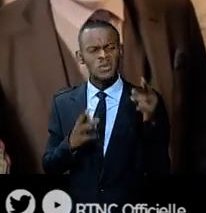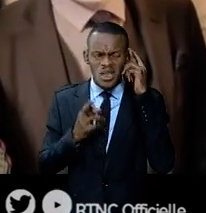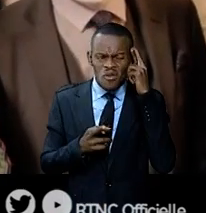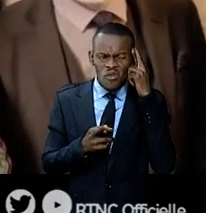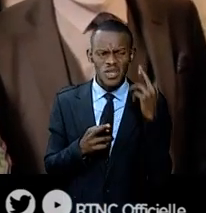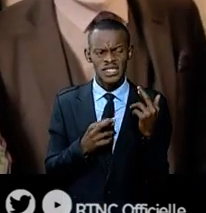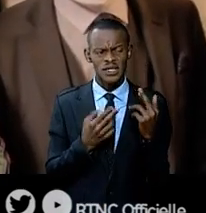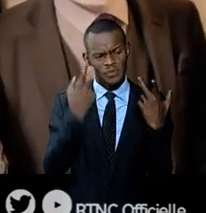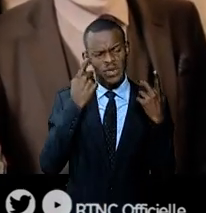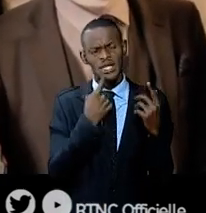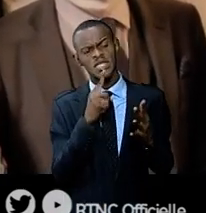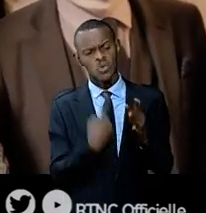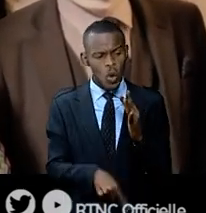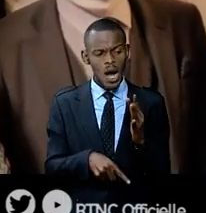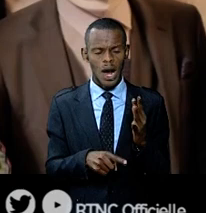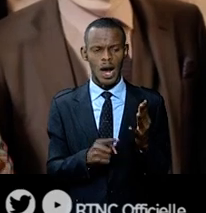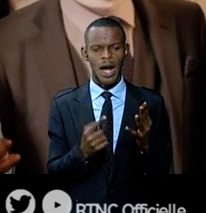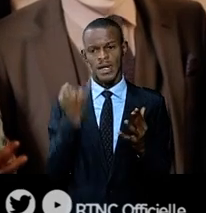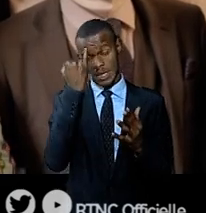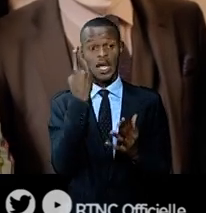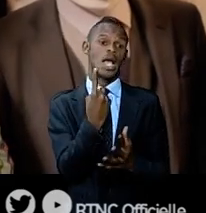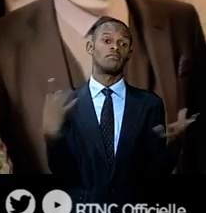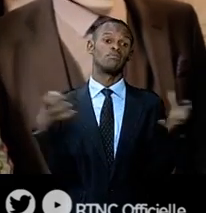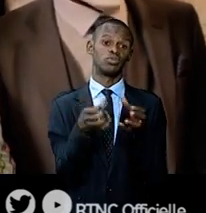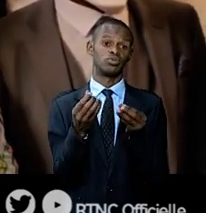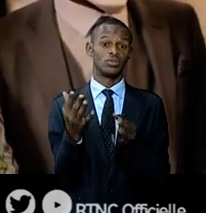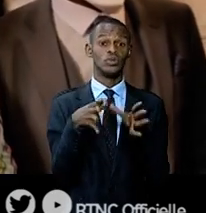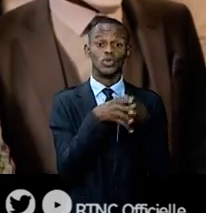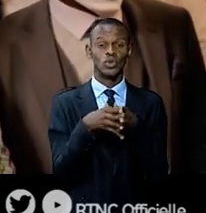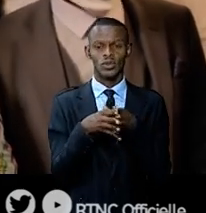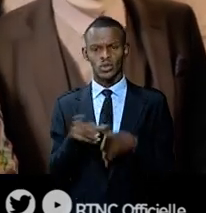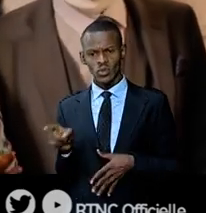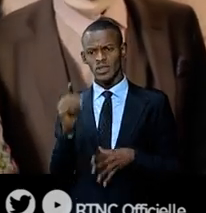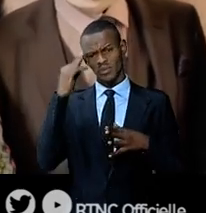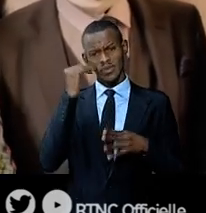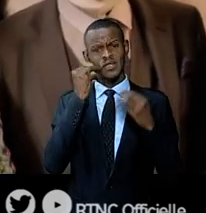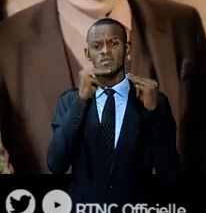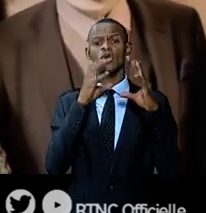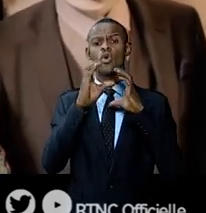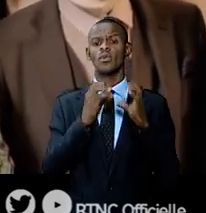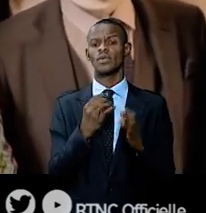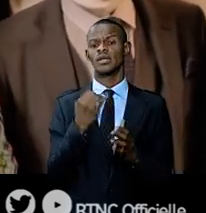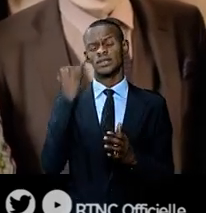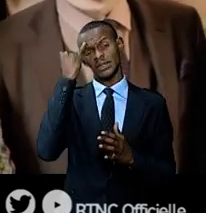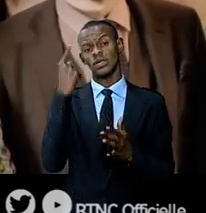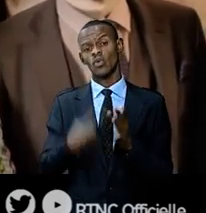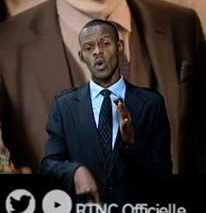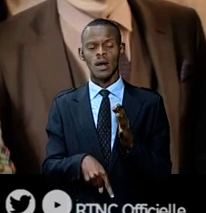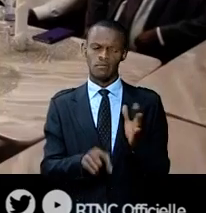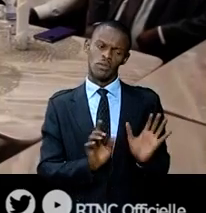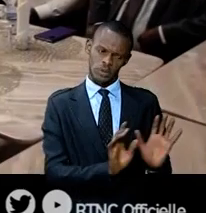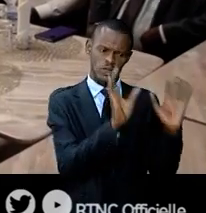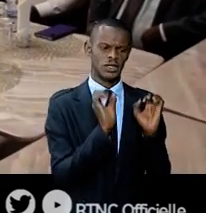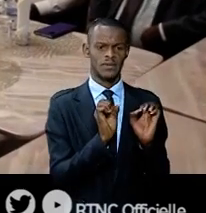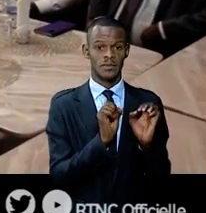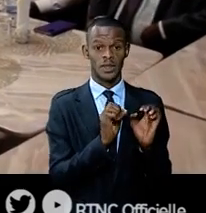encore exprimée. Mais sa position est que les assises de Moanda vont se tenir. Peu importe la date